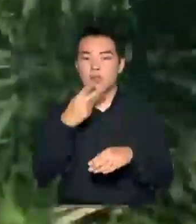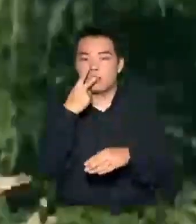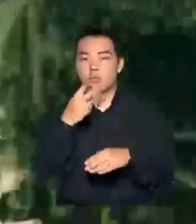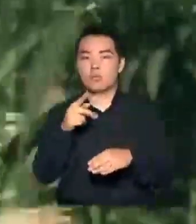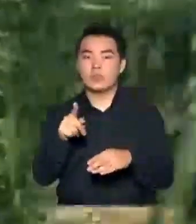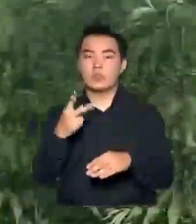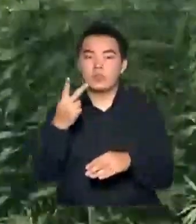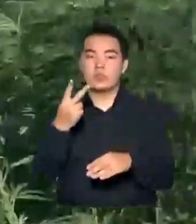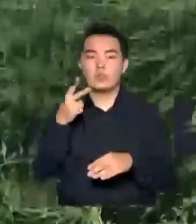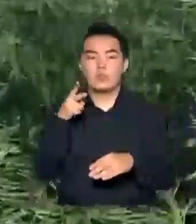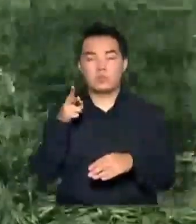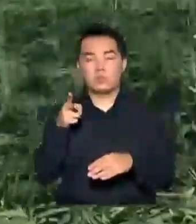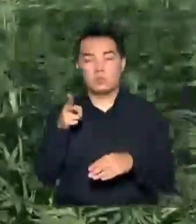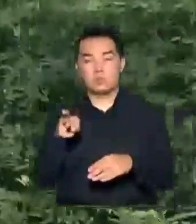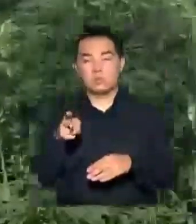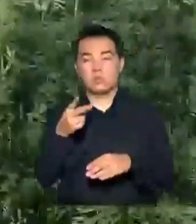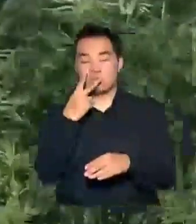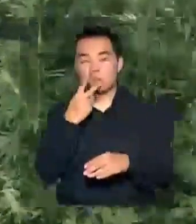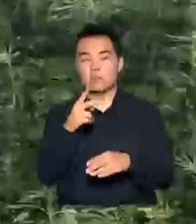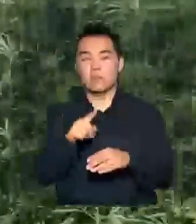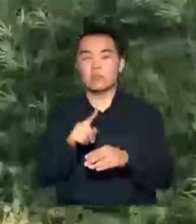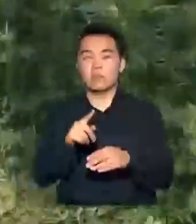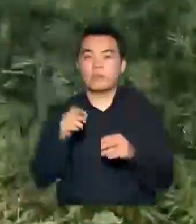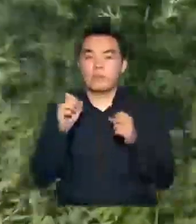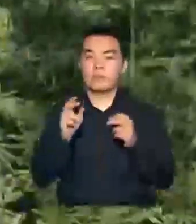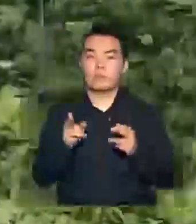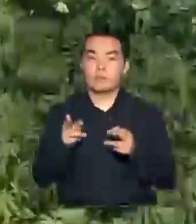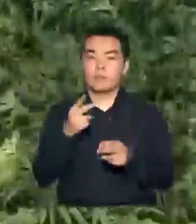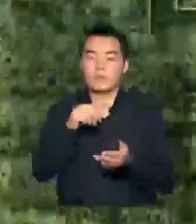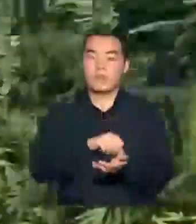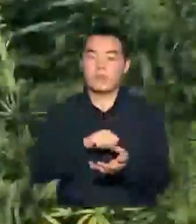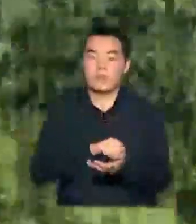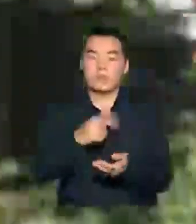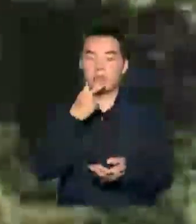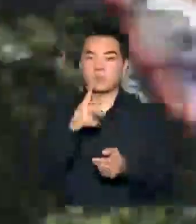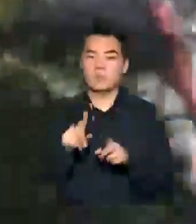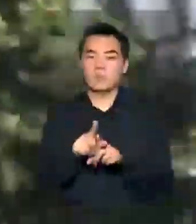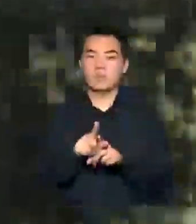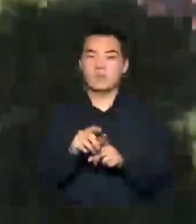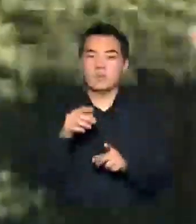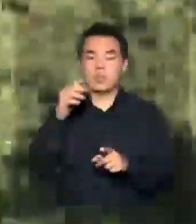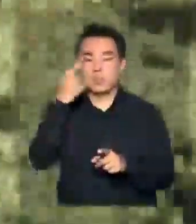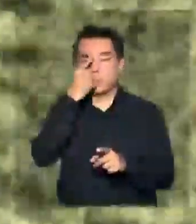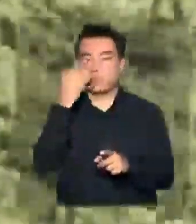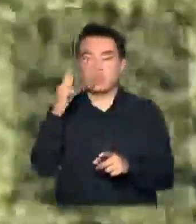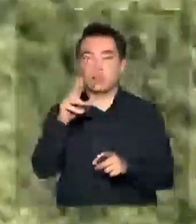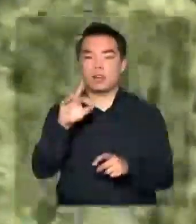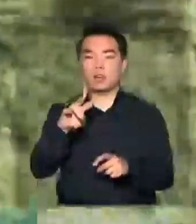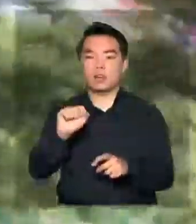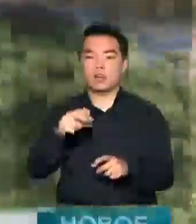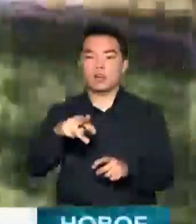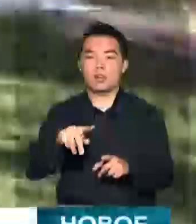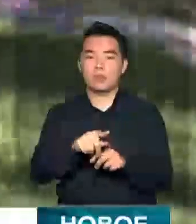раскрыть 2500 преступлений. Особым спросом среди наркопотребителей пользуется сорт индийской конопли.